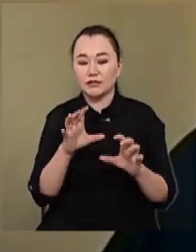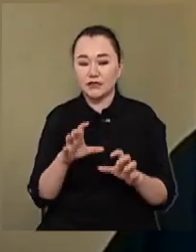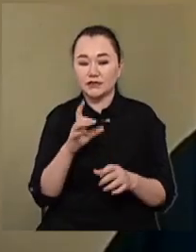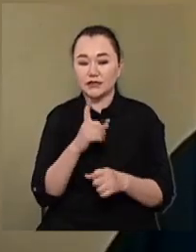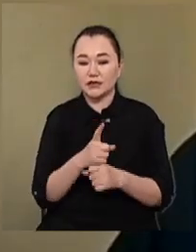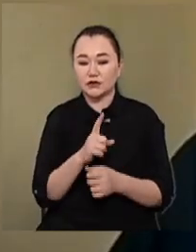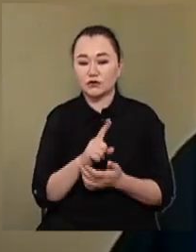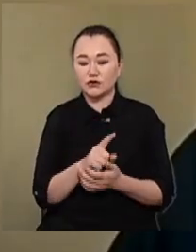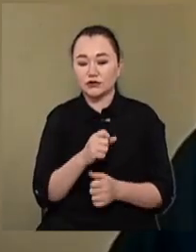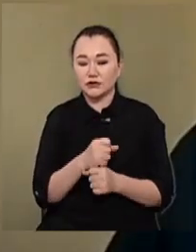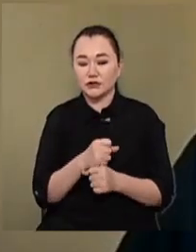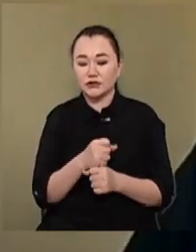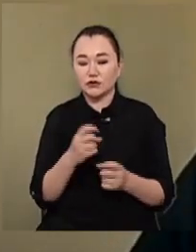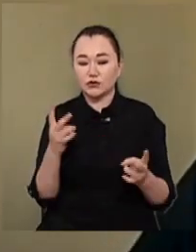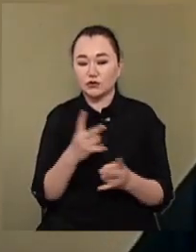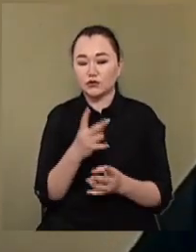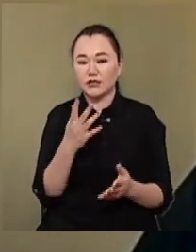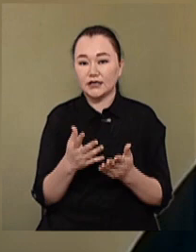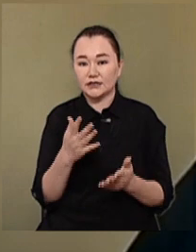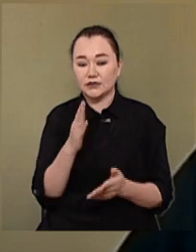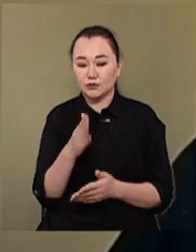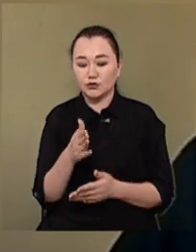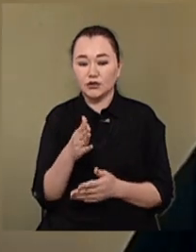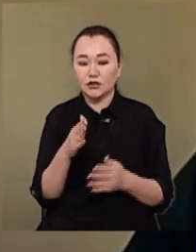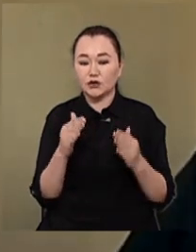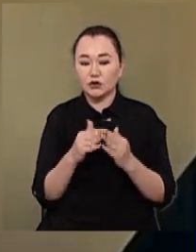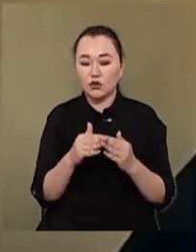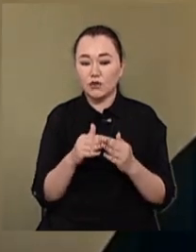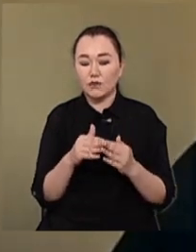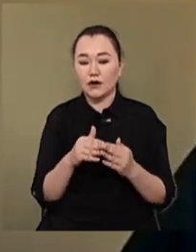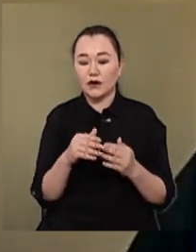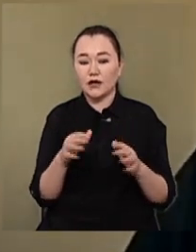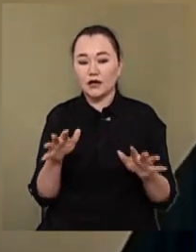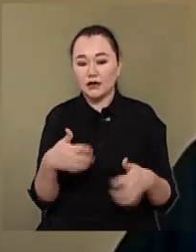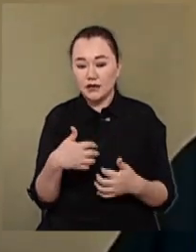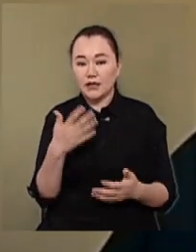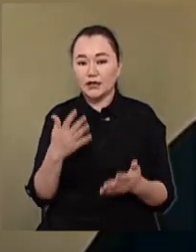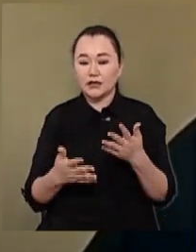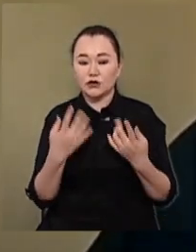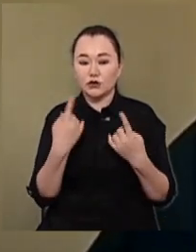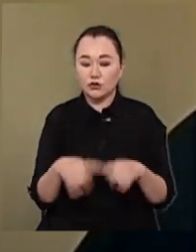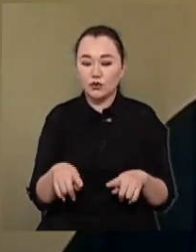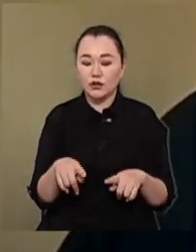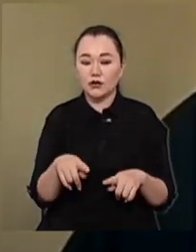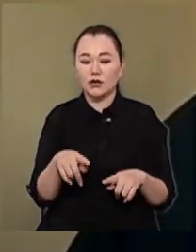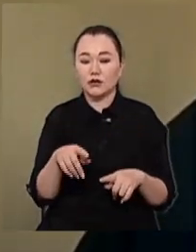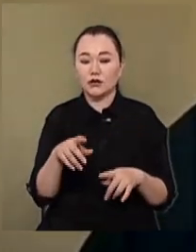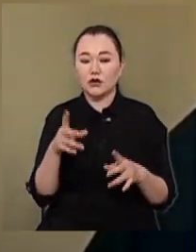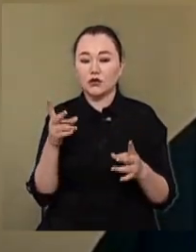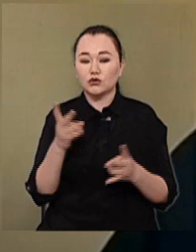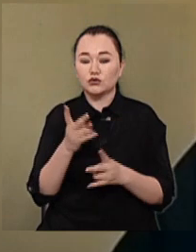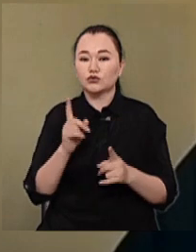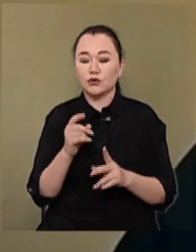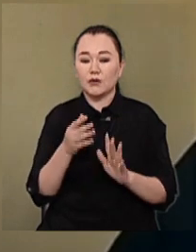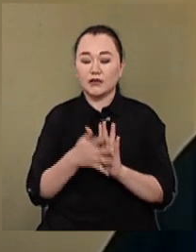салыну керек. Қажетті жағдай болса, ол жаңағы баспана сізден тәркілену керек, немесе басқа бір мұқтаждыққа жұмсалу